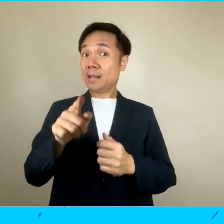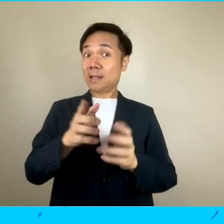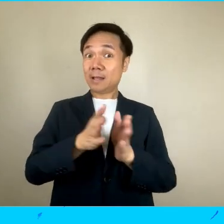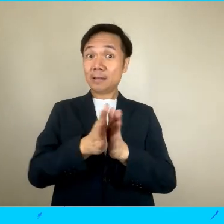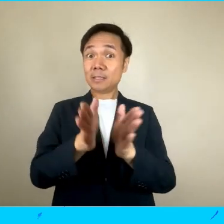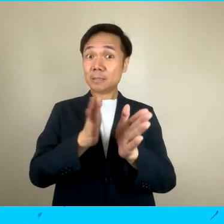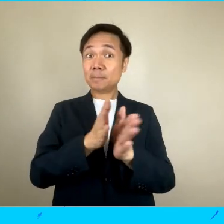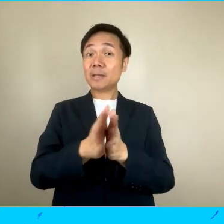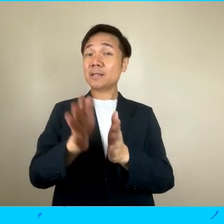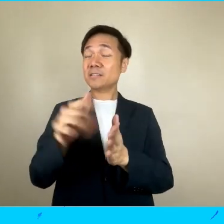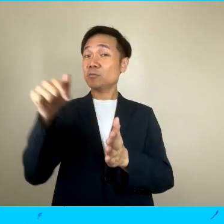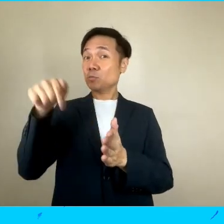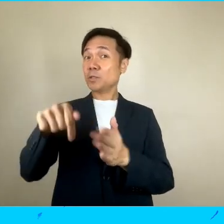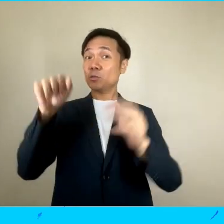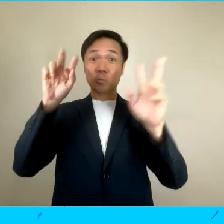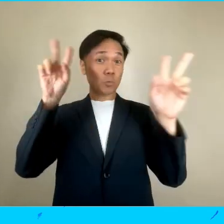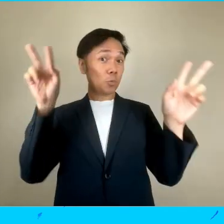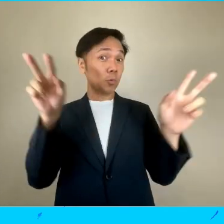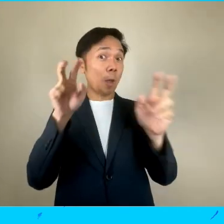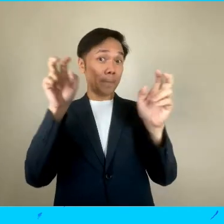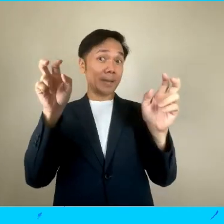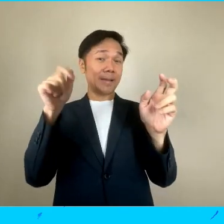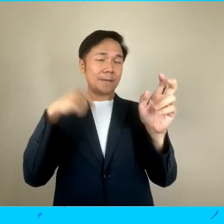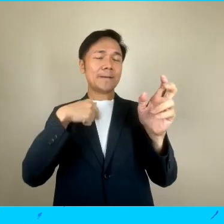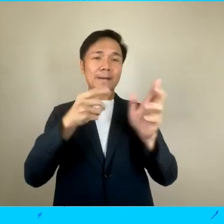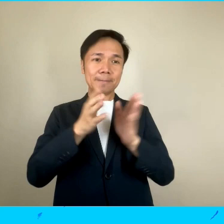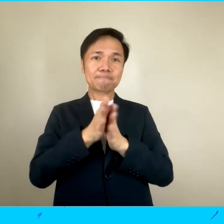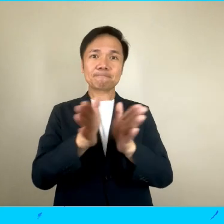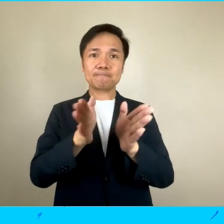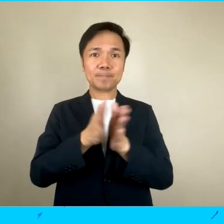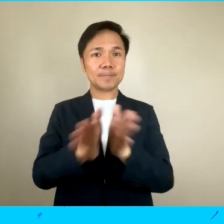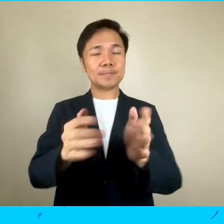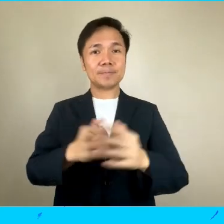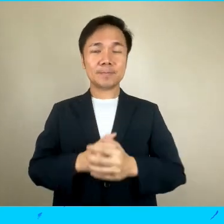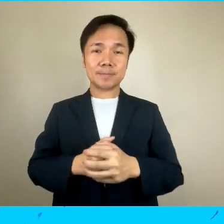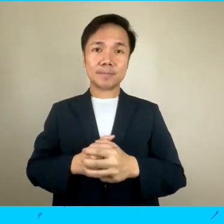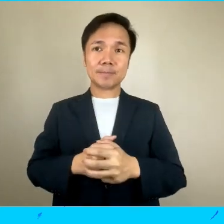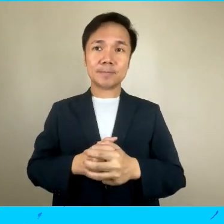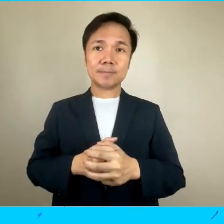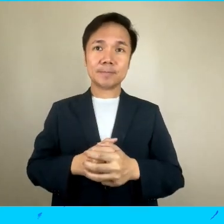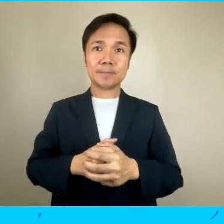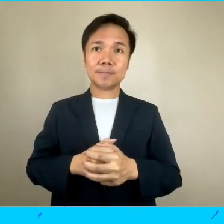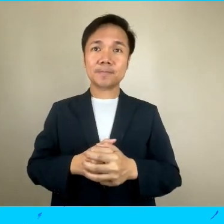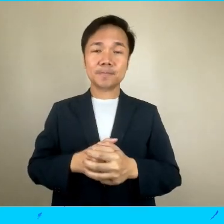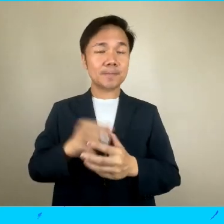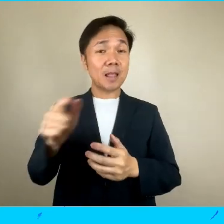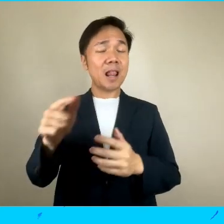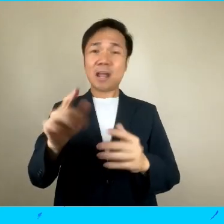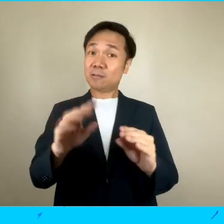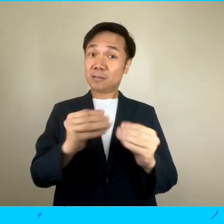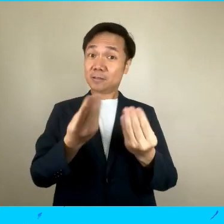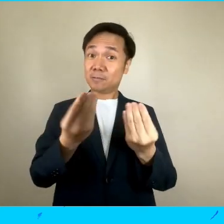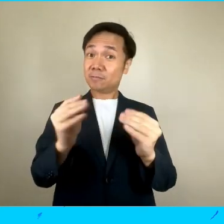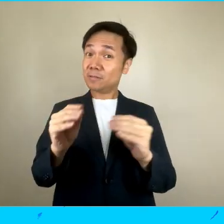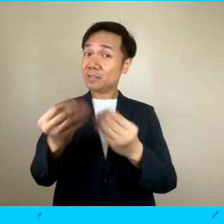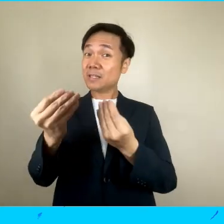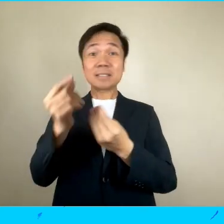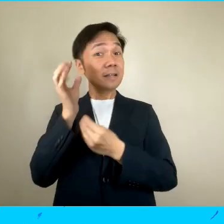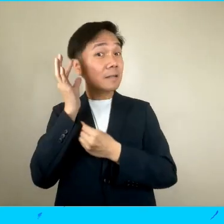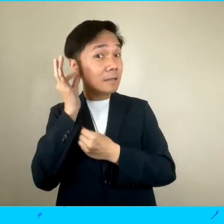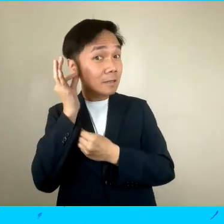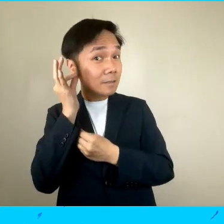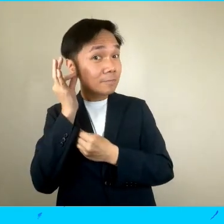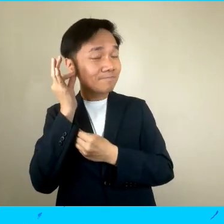de crédit économique, savoir un peu mener à d'autres points. Vous avez pas entendu